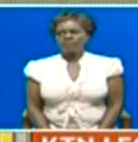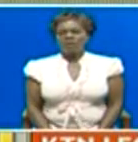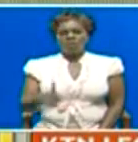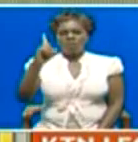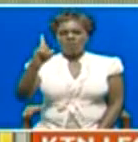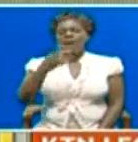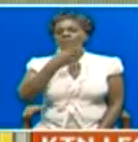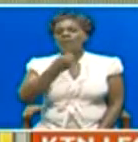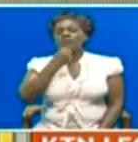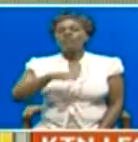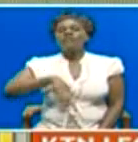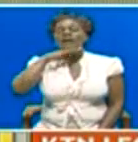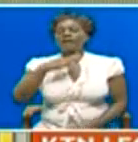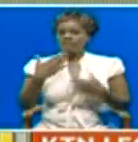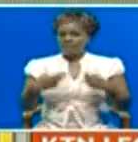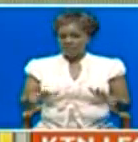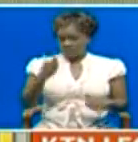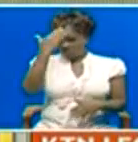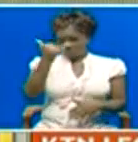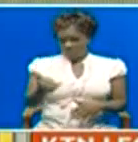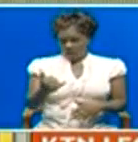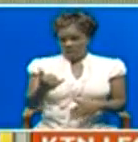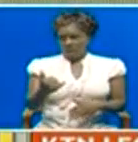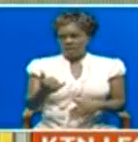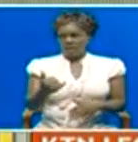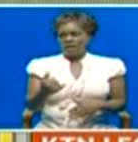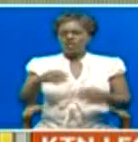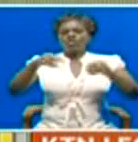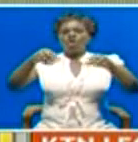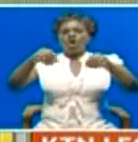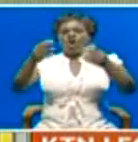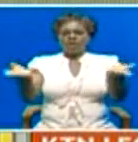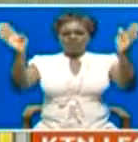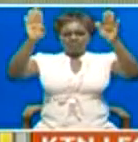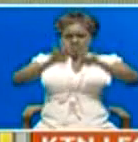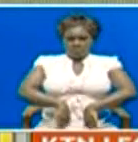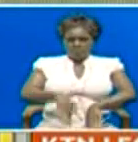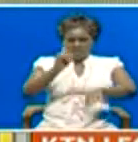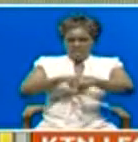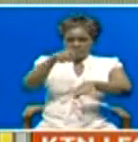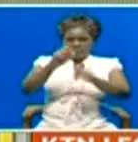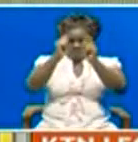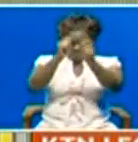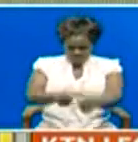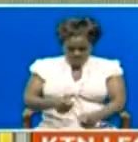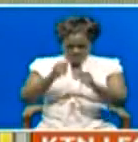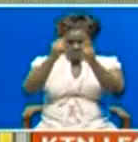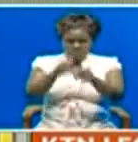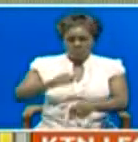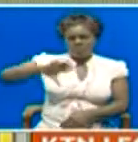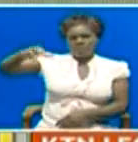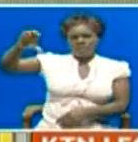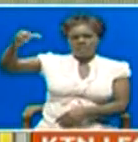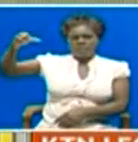Mtu mmoja ameaga dunia baada ya kuangukiwa na kufukiwa na kifusi cha mchanga alipokuwa akichimba katika timbo ya mlima Ugali, eneo